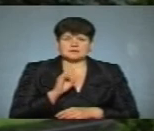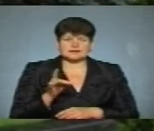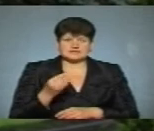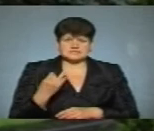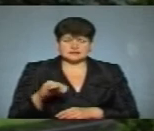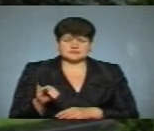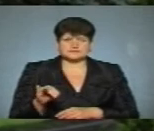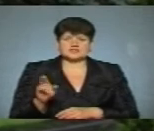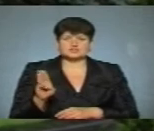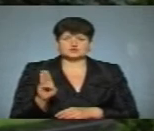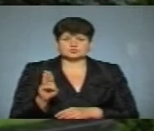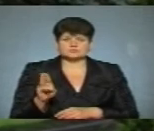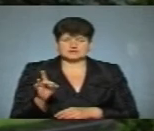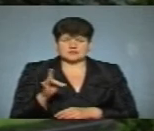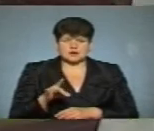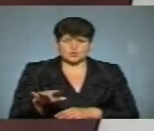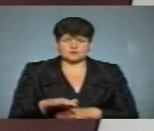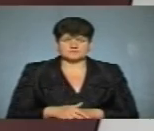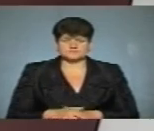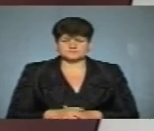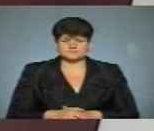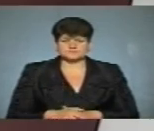Кременецький та Шумський райони.